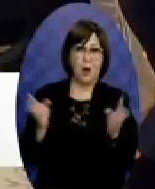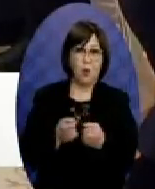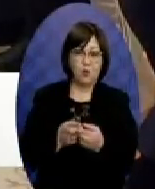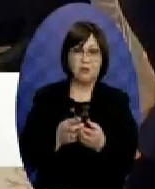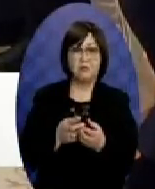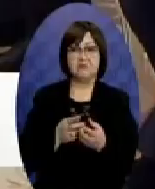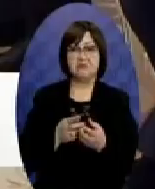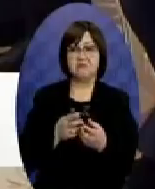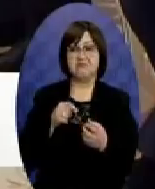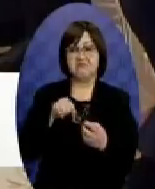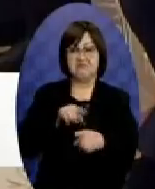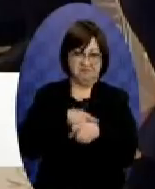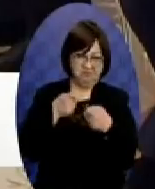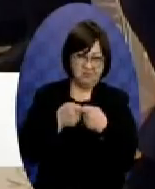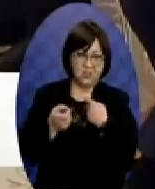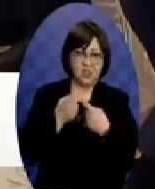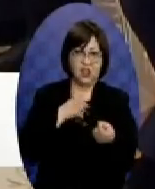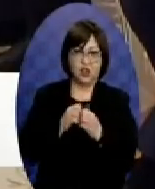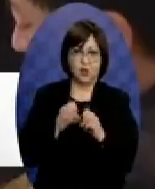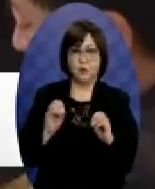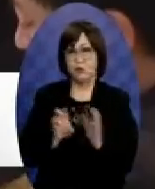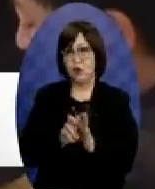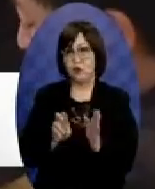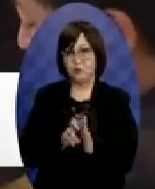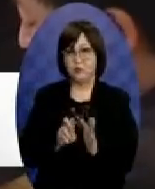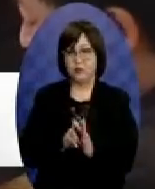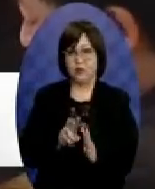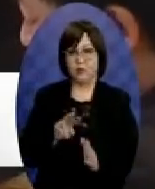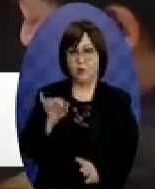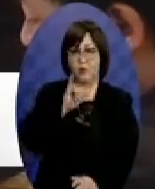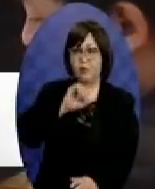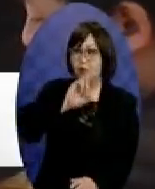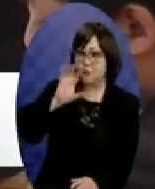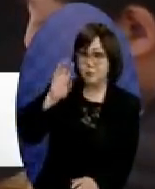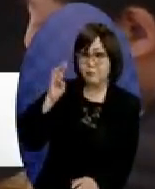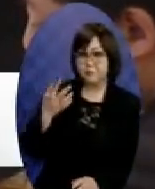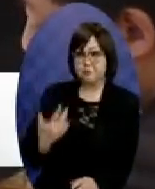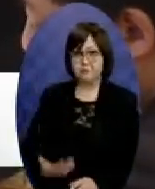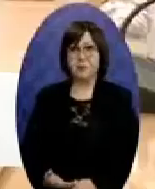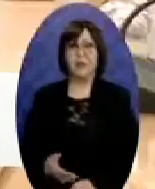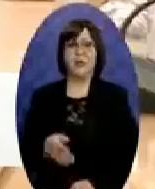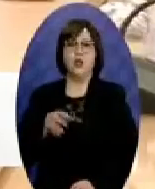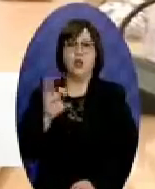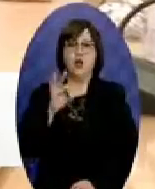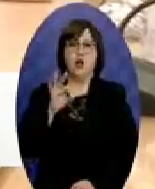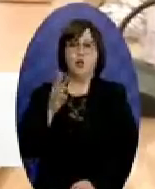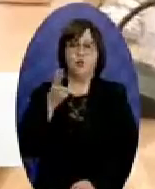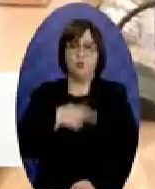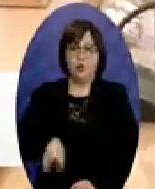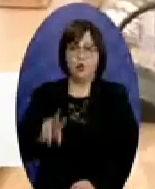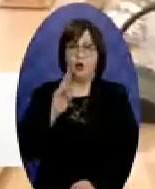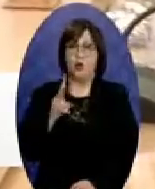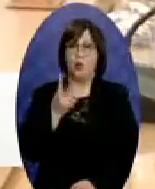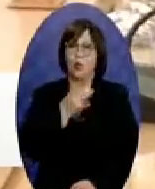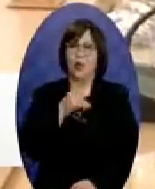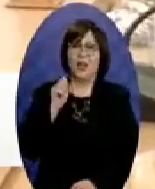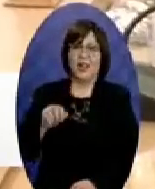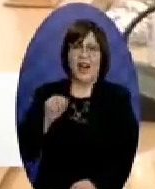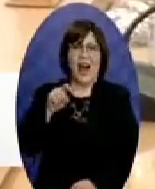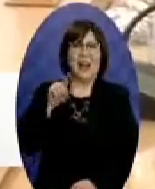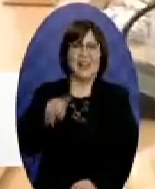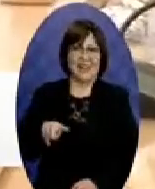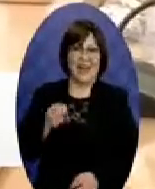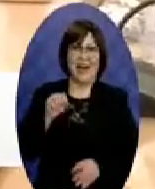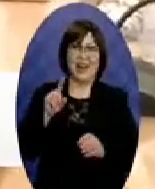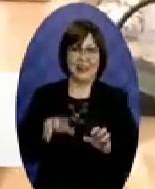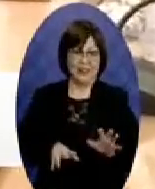болохыг Абэ Шинзо тодруулсан юм. За үүнээс гадна талууд өмнөд Курили арлууд дээр аж ахуйн одоо хамтарсан үйл ажиллагаа явуулах